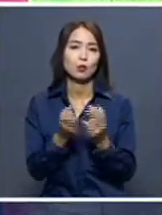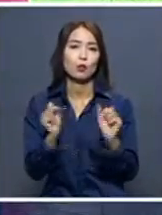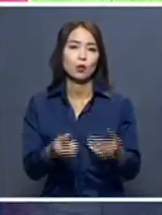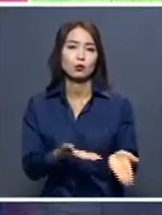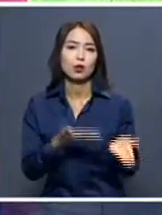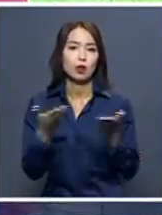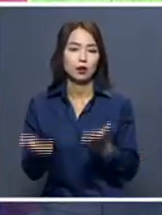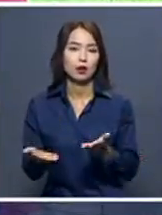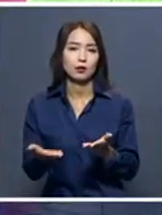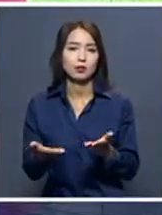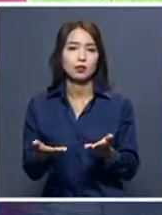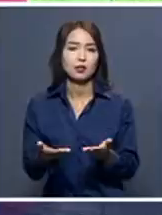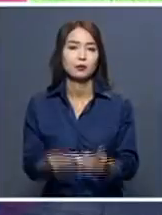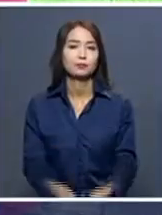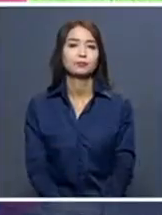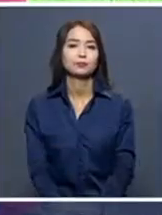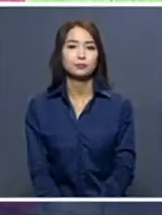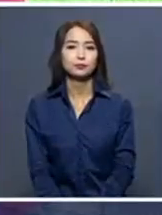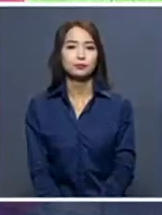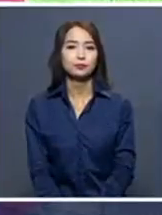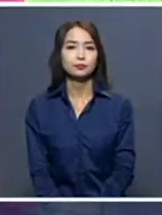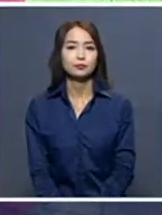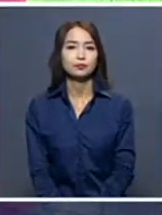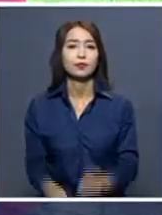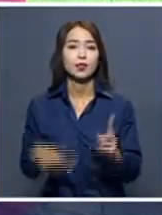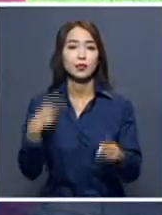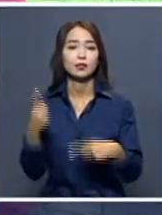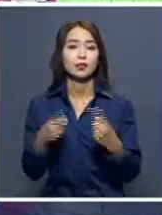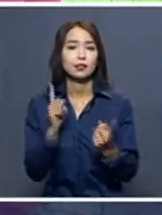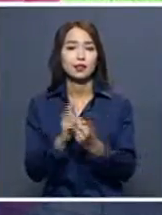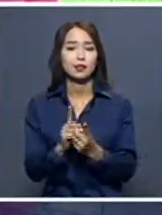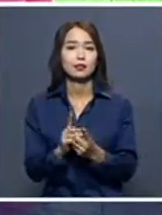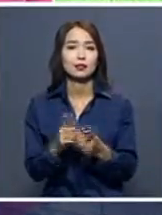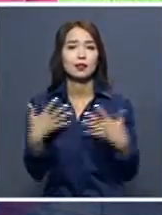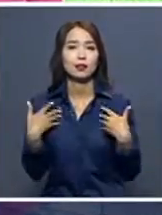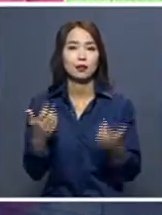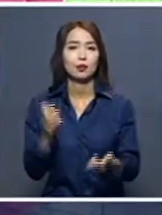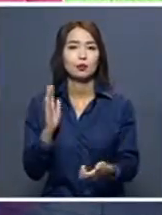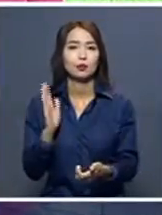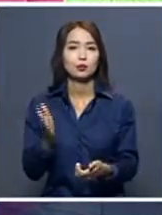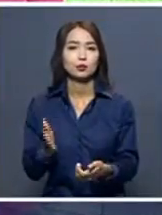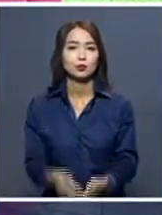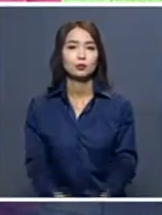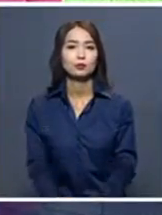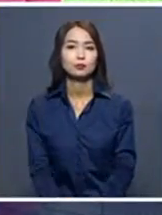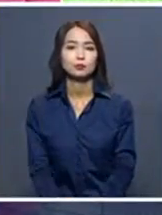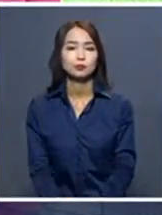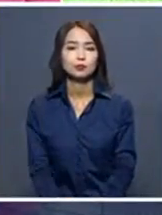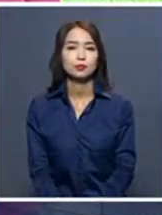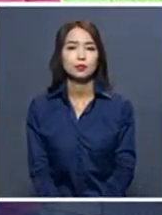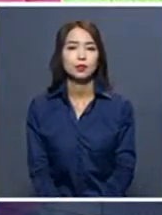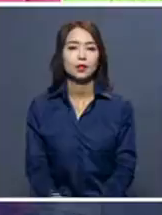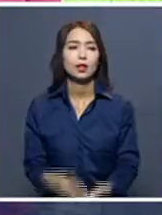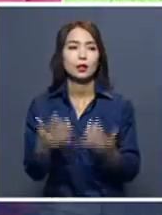шақырамын. Студия. Әзірге айтарымыз осы. Ал бізбен осы Spirit of